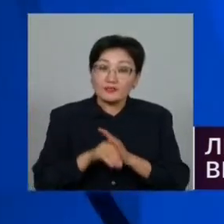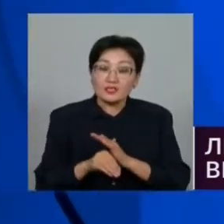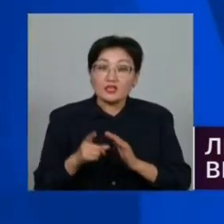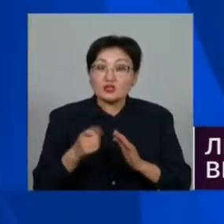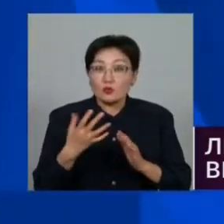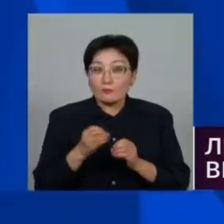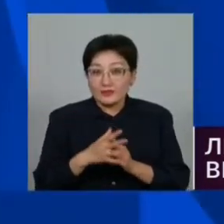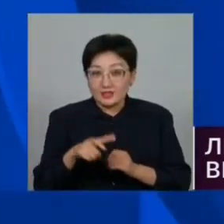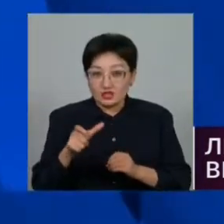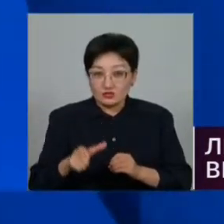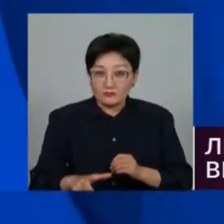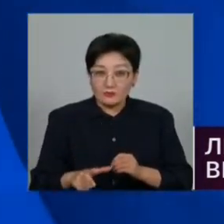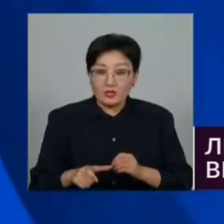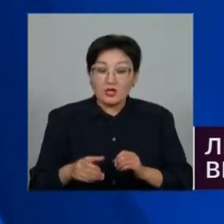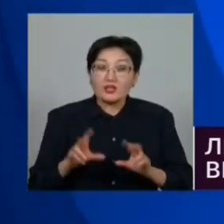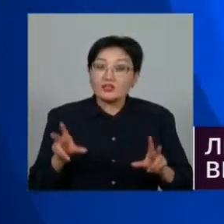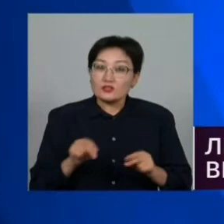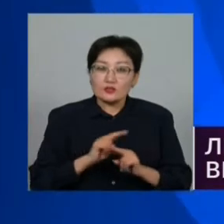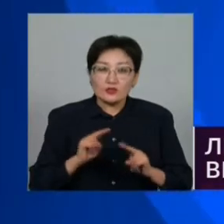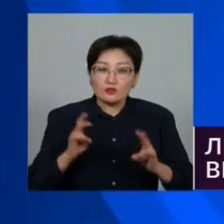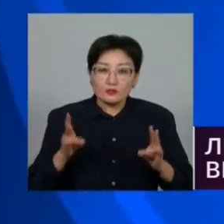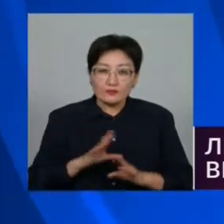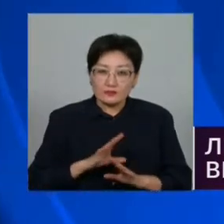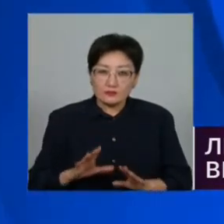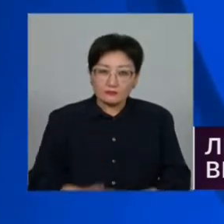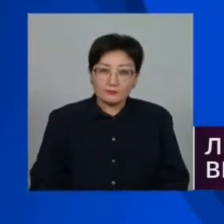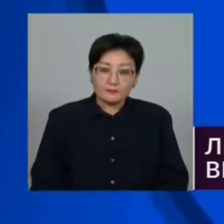115 пассажиров к счастью никто не пострадал